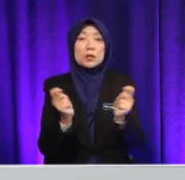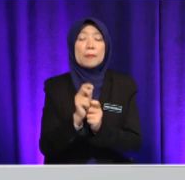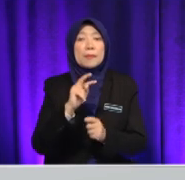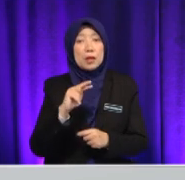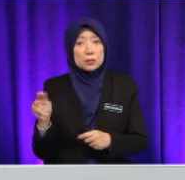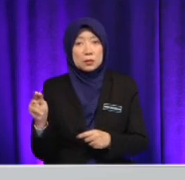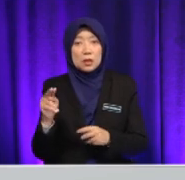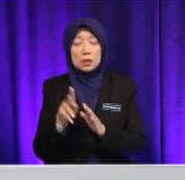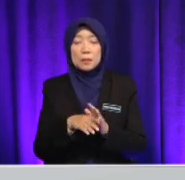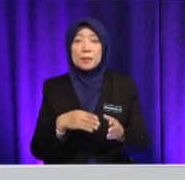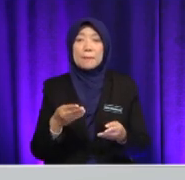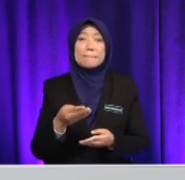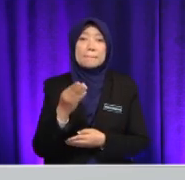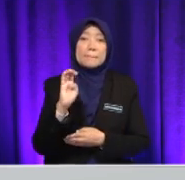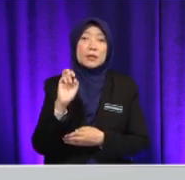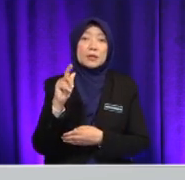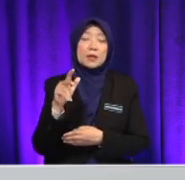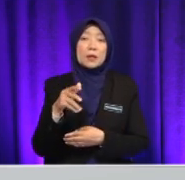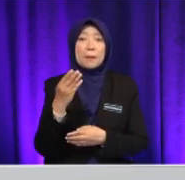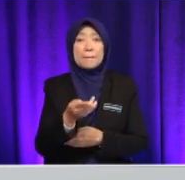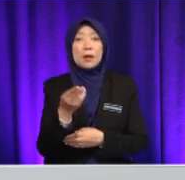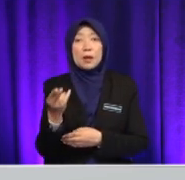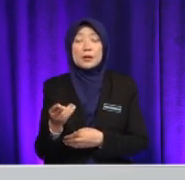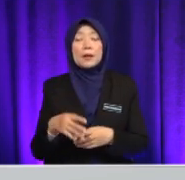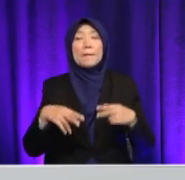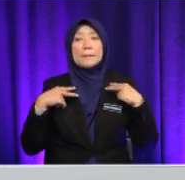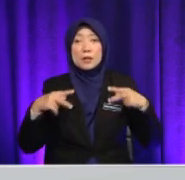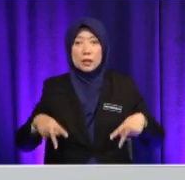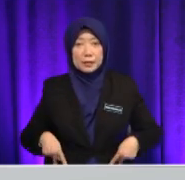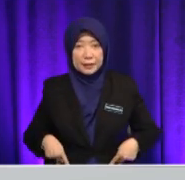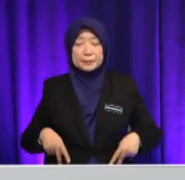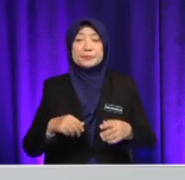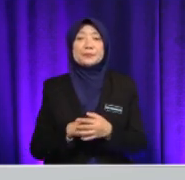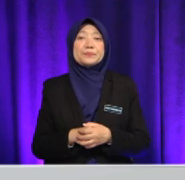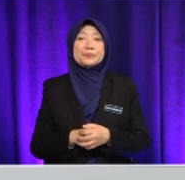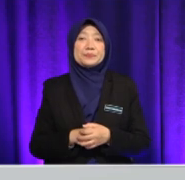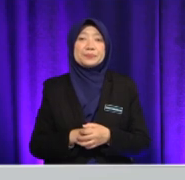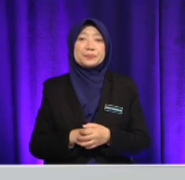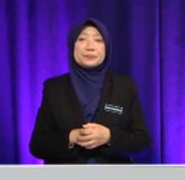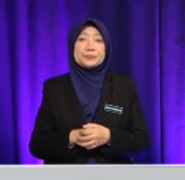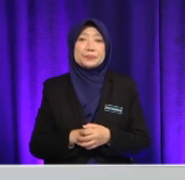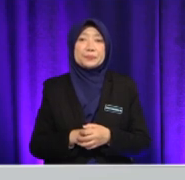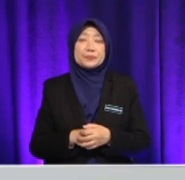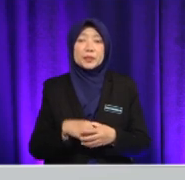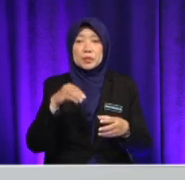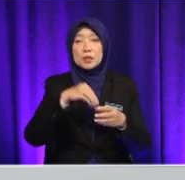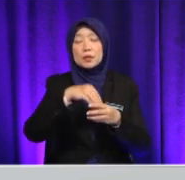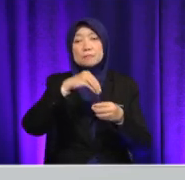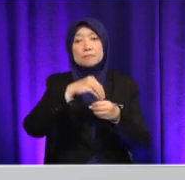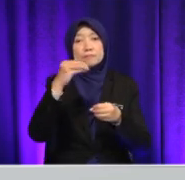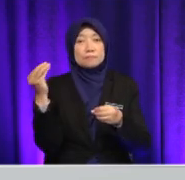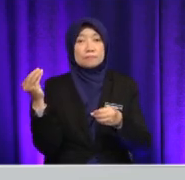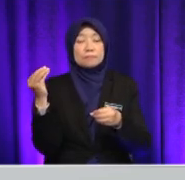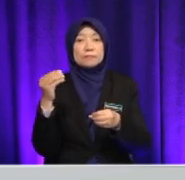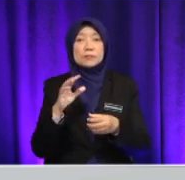bahan mentah dan juga pelanggan kemudian dalam kepentingan juga kita